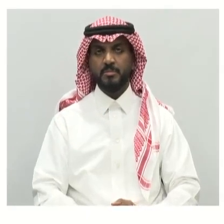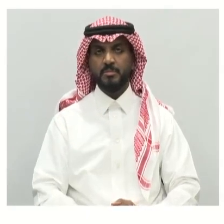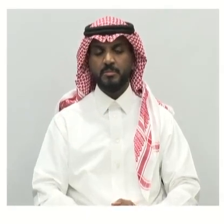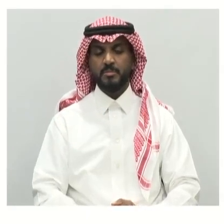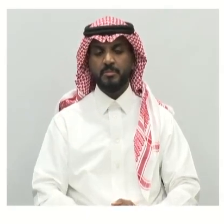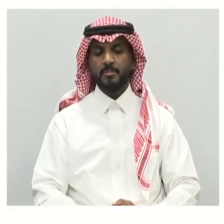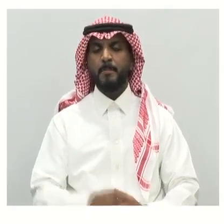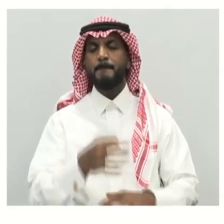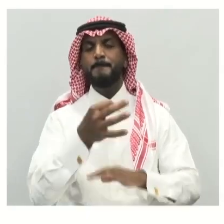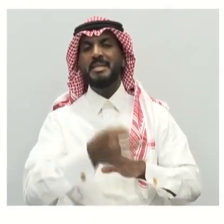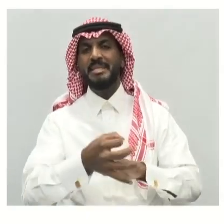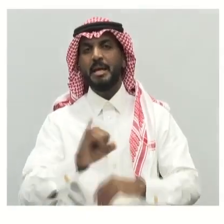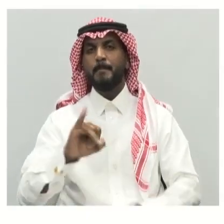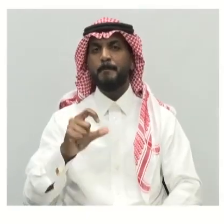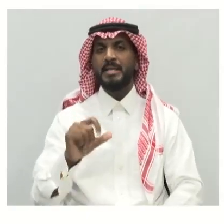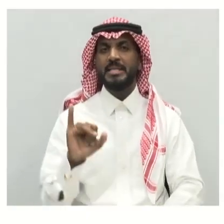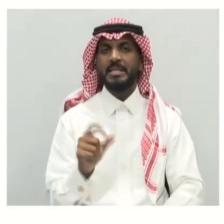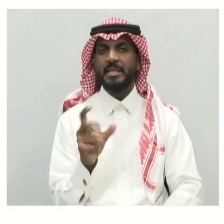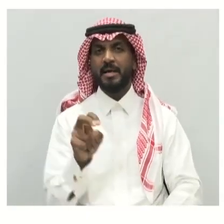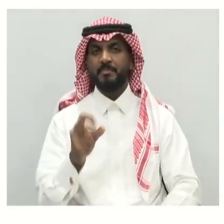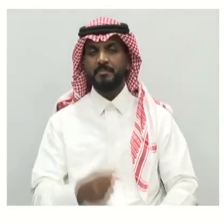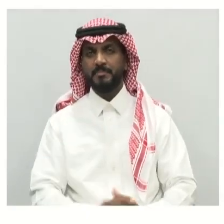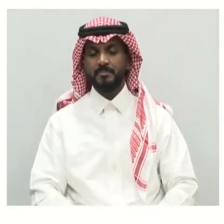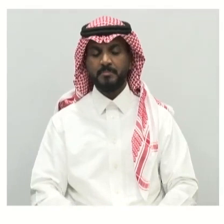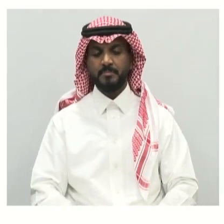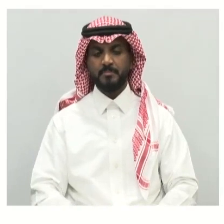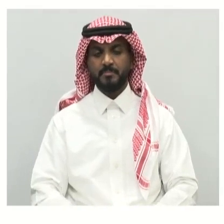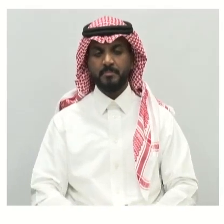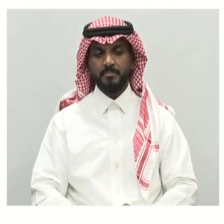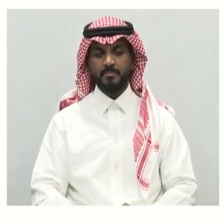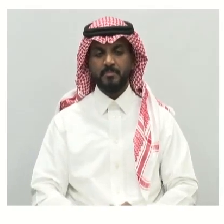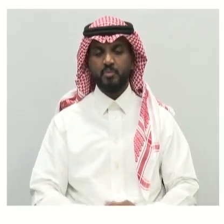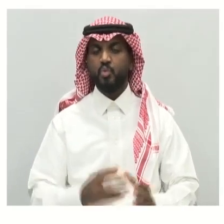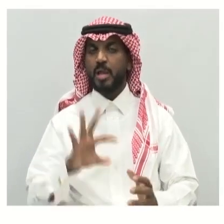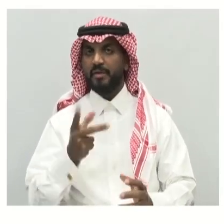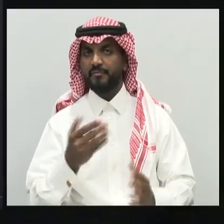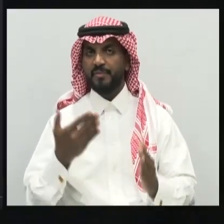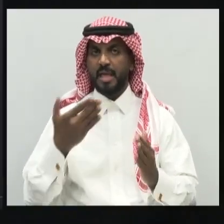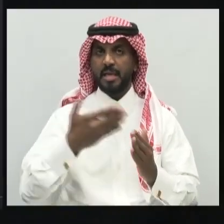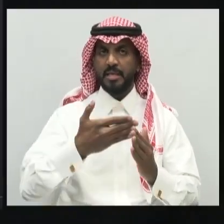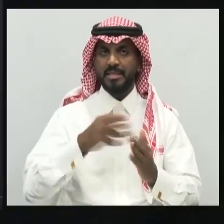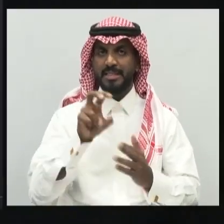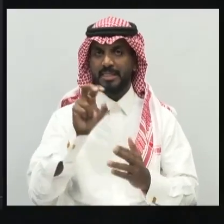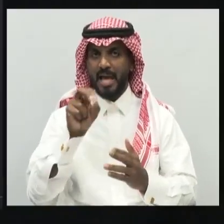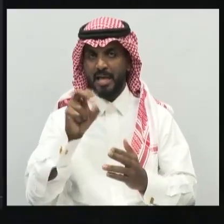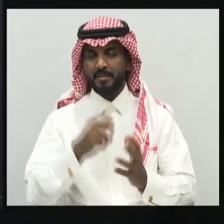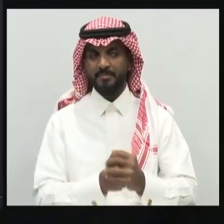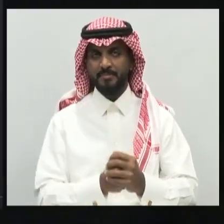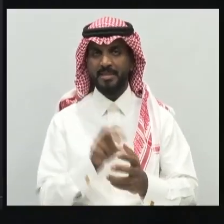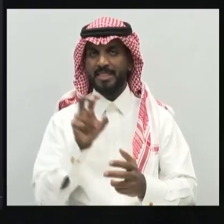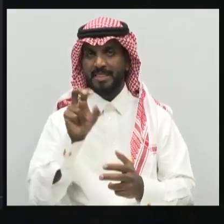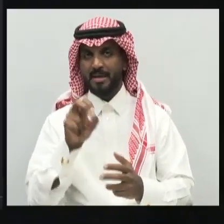احسنتم مدينه مدينه الحرف الاخير ما هو تاء مربوطه احسنتم